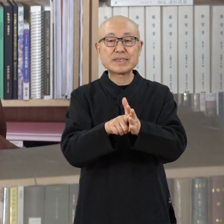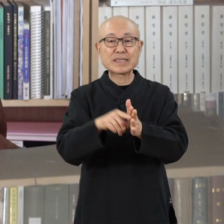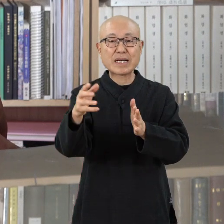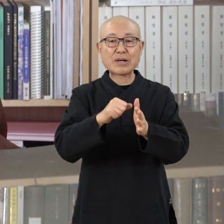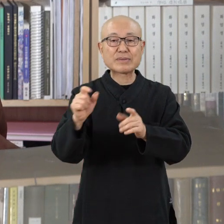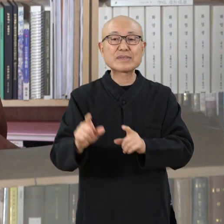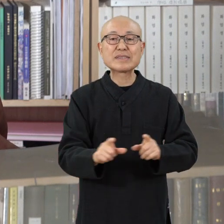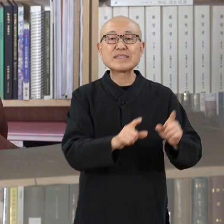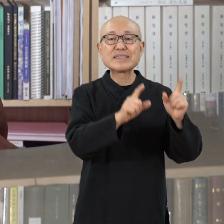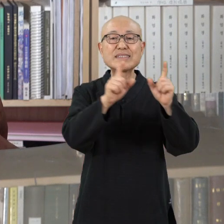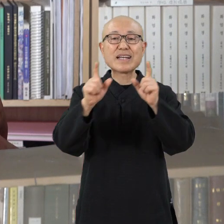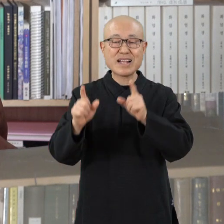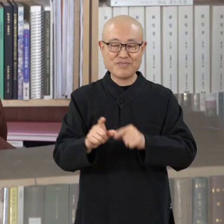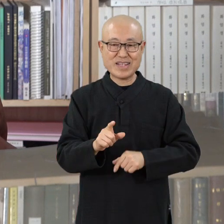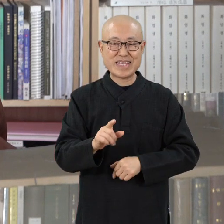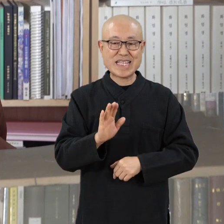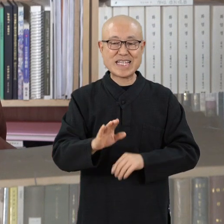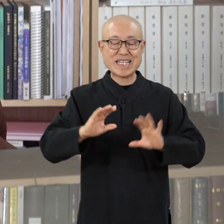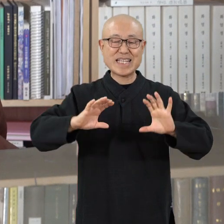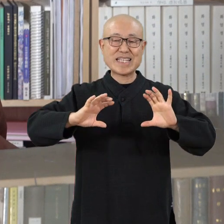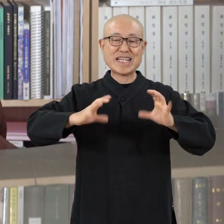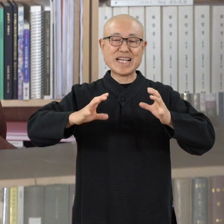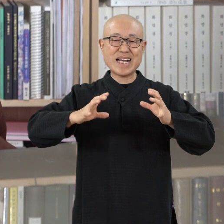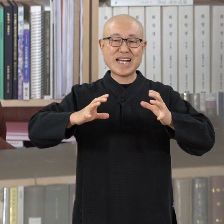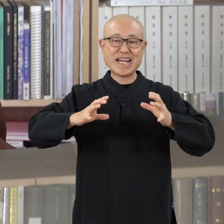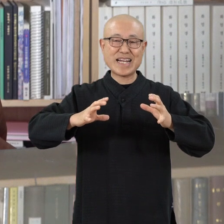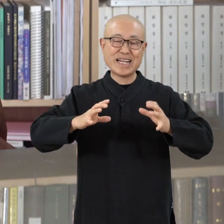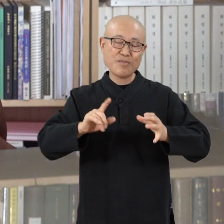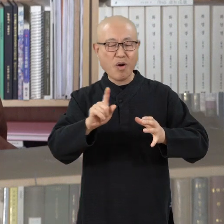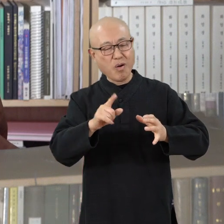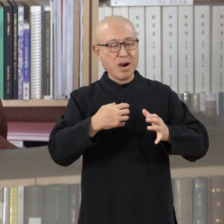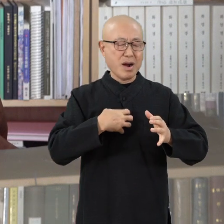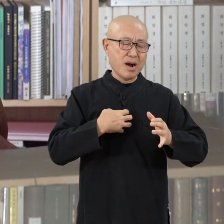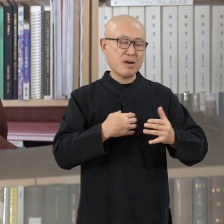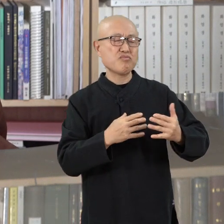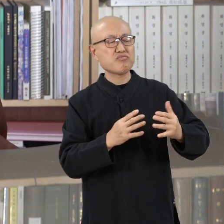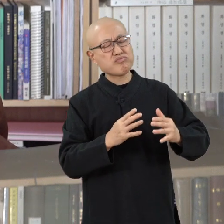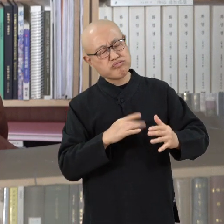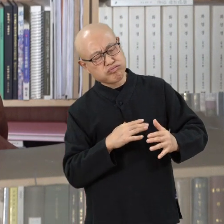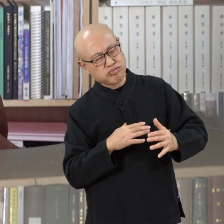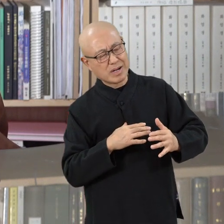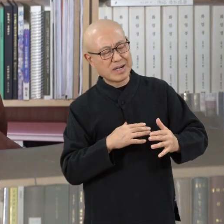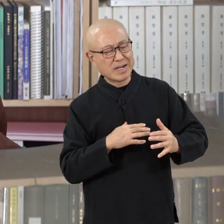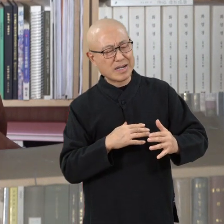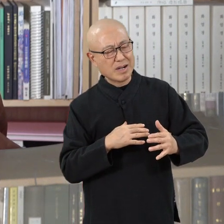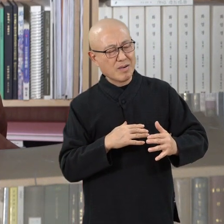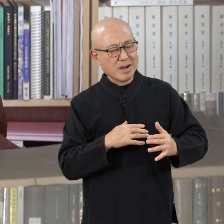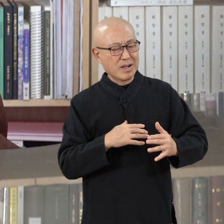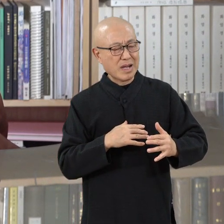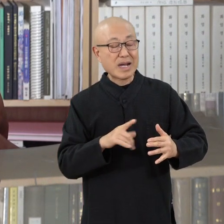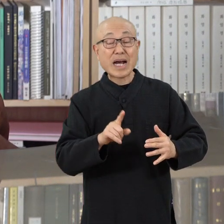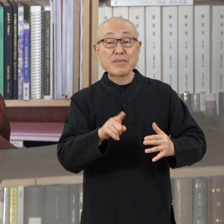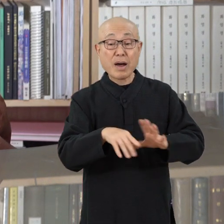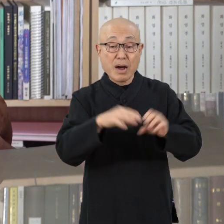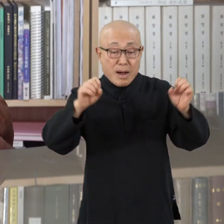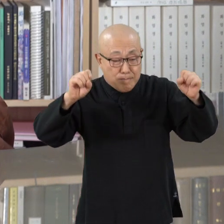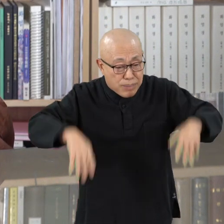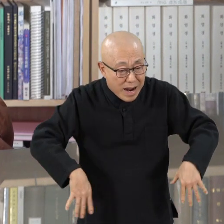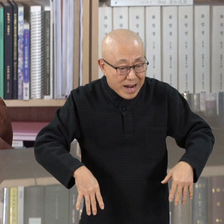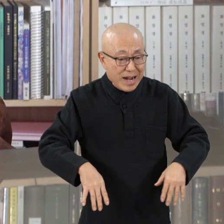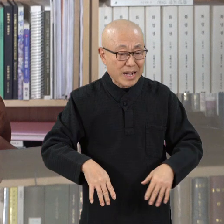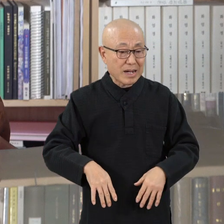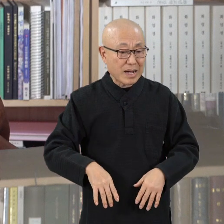살면은요, 굉장히 이 세상에 두렵거나 뭐 그냥 그 허황되거나 또는